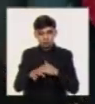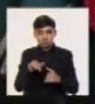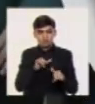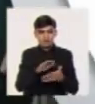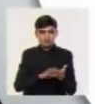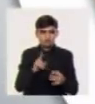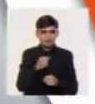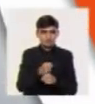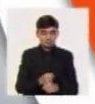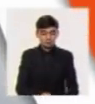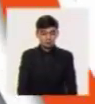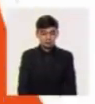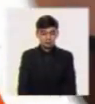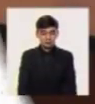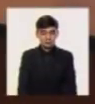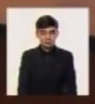жалғастырады?